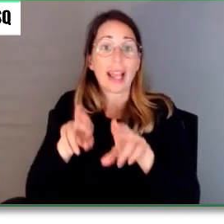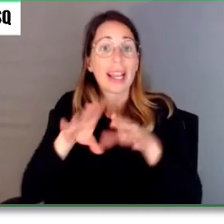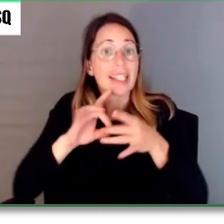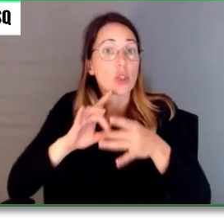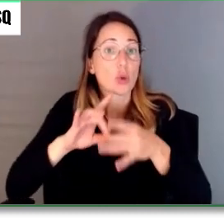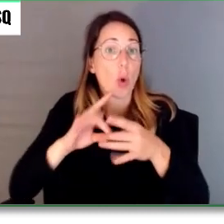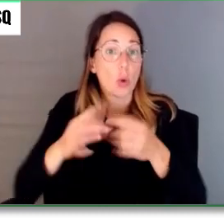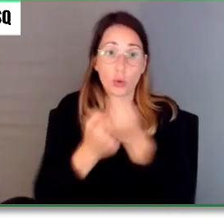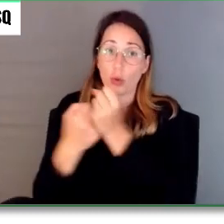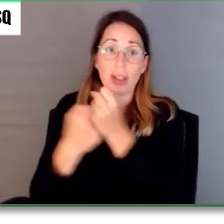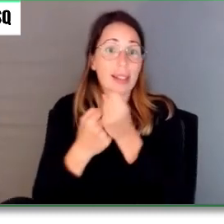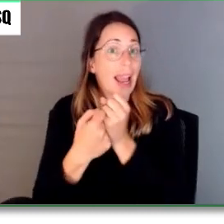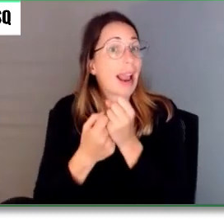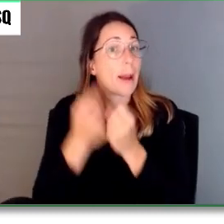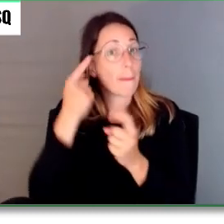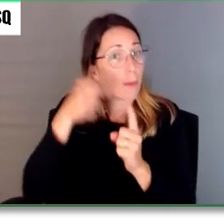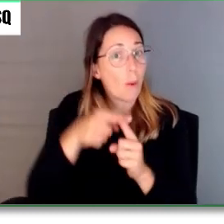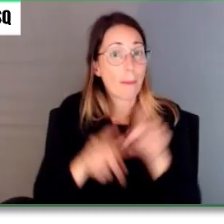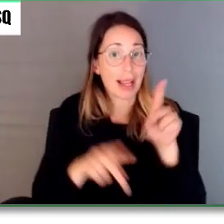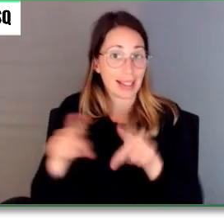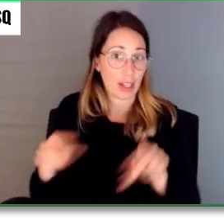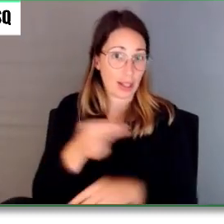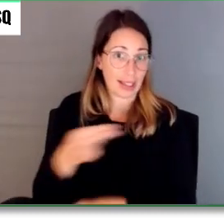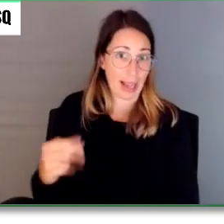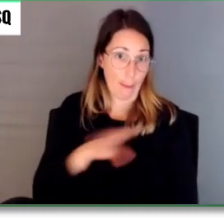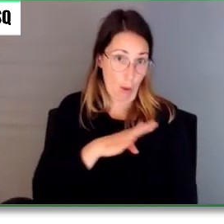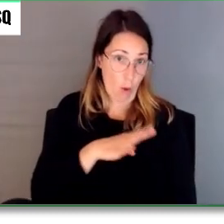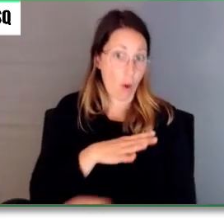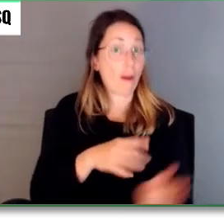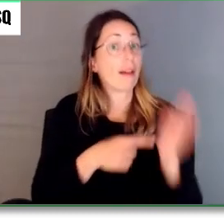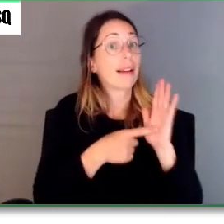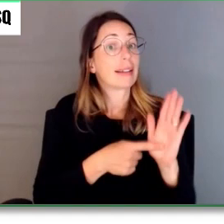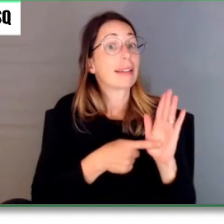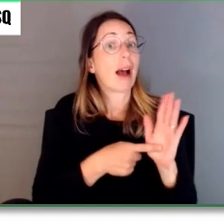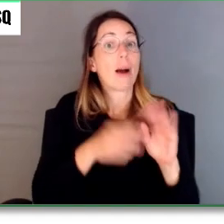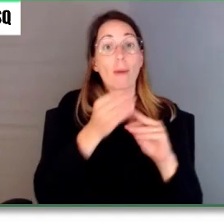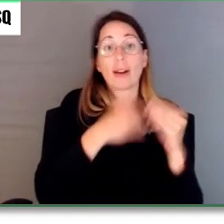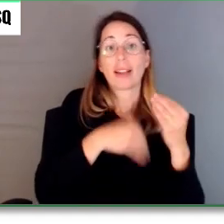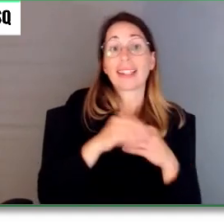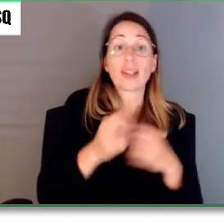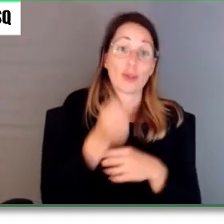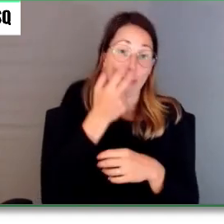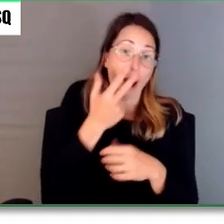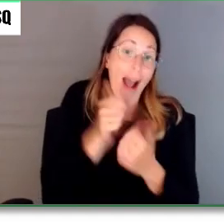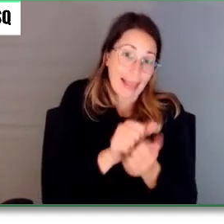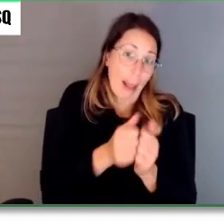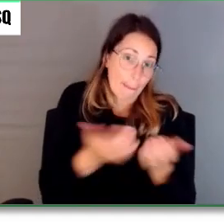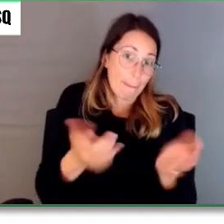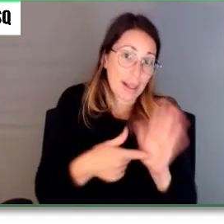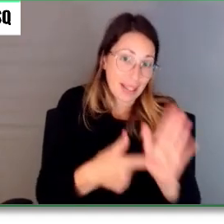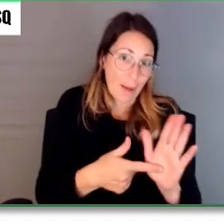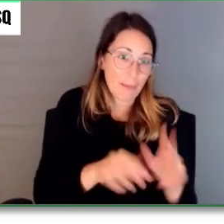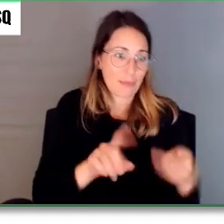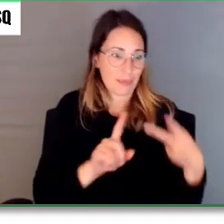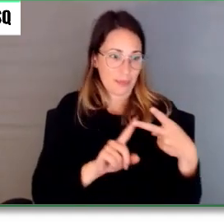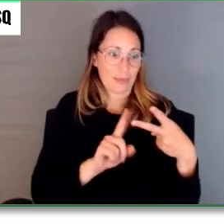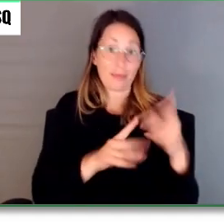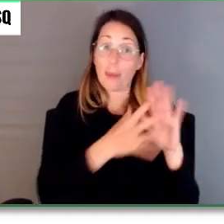un handicap, telles que des organisations de sport adaptées. Le deuxième modèle qu'on a